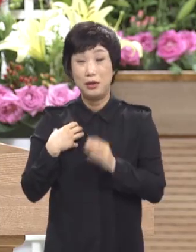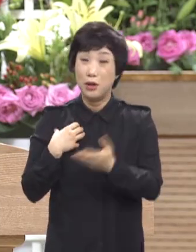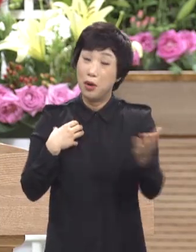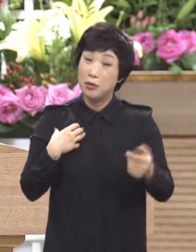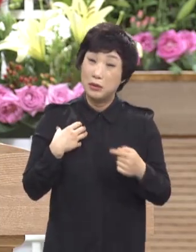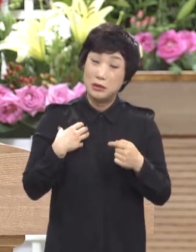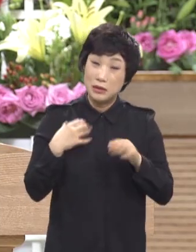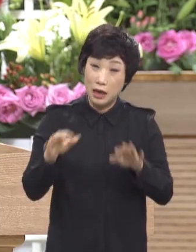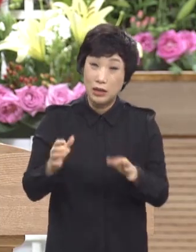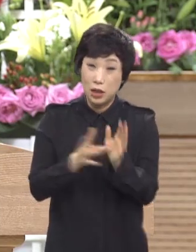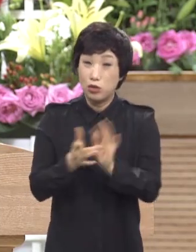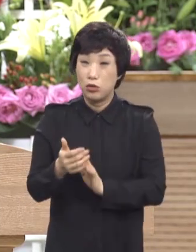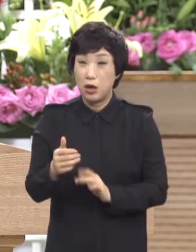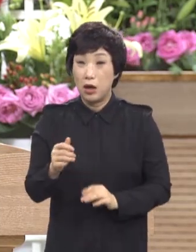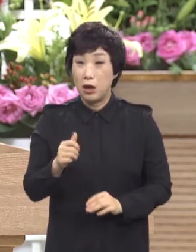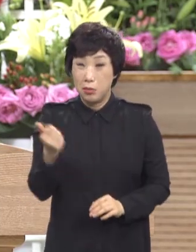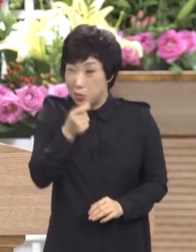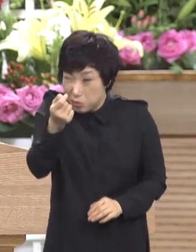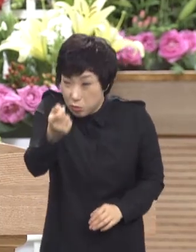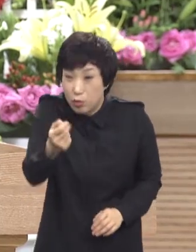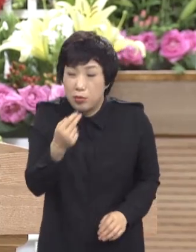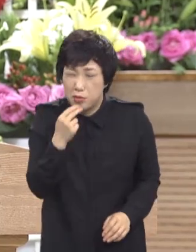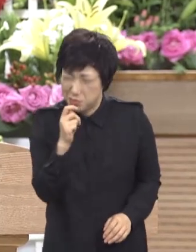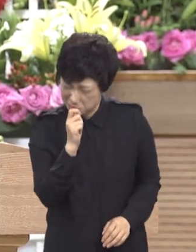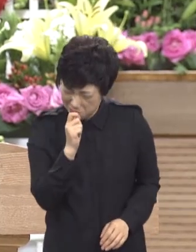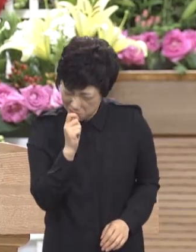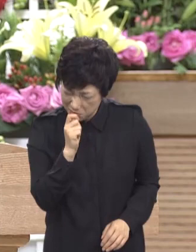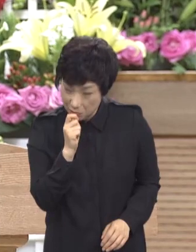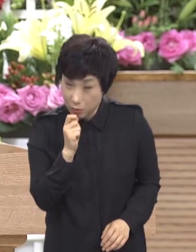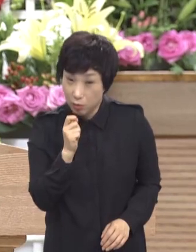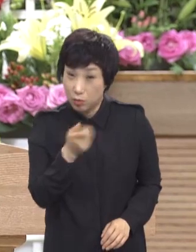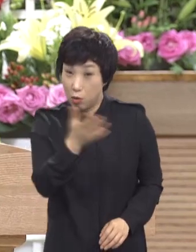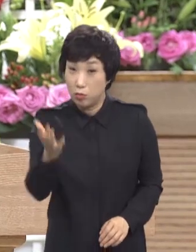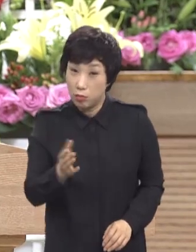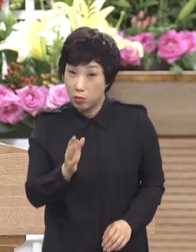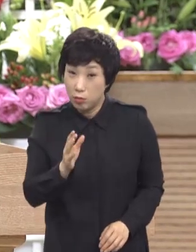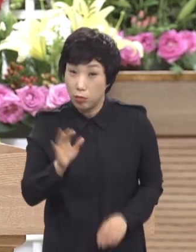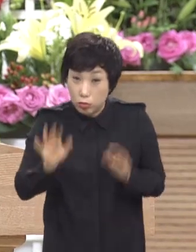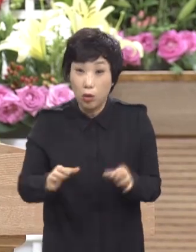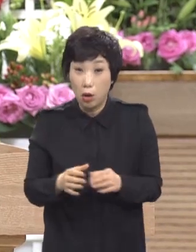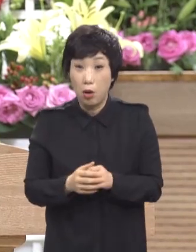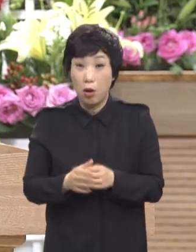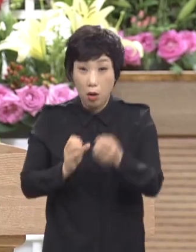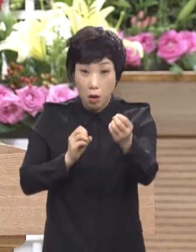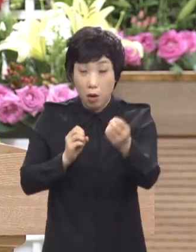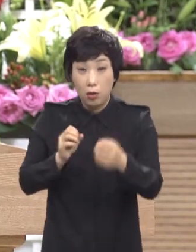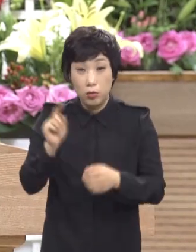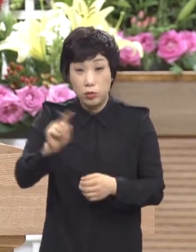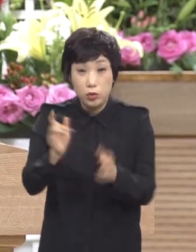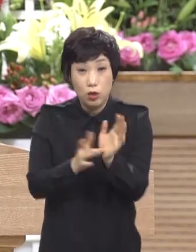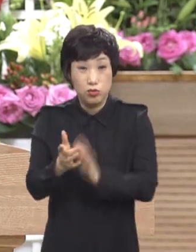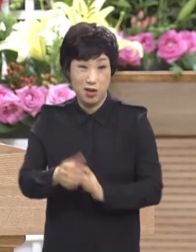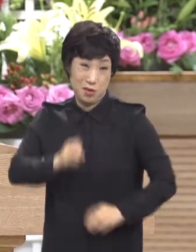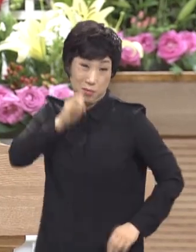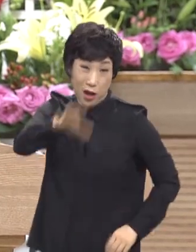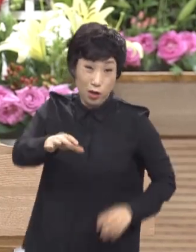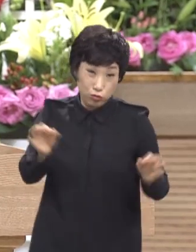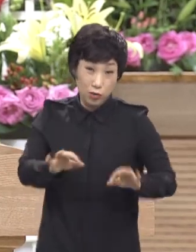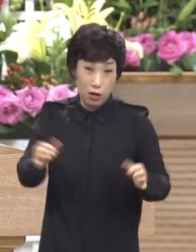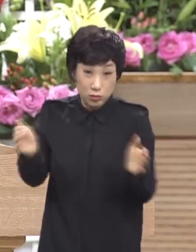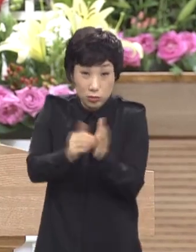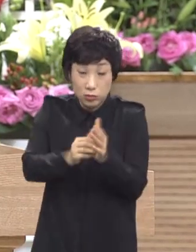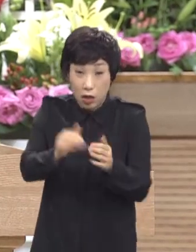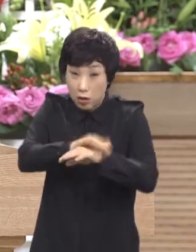어떻게 자기 변명을, 변명 한마디면 돼. 한마디면 된다니까. 자기